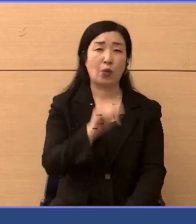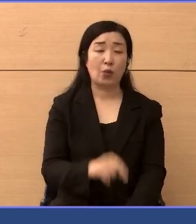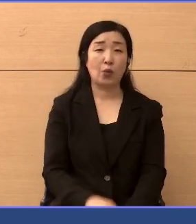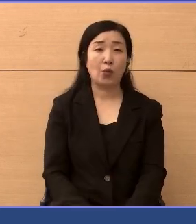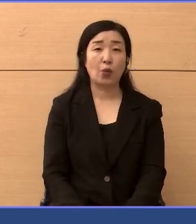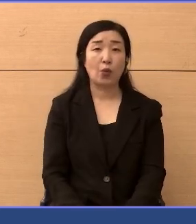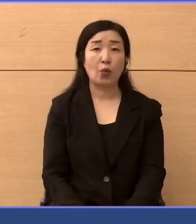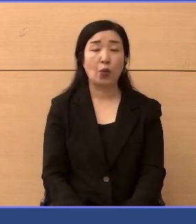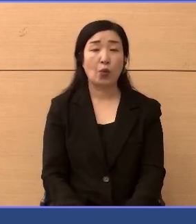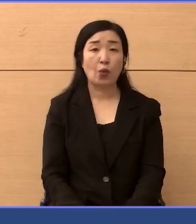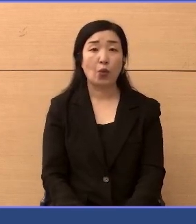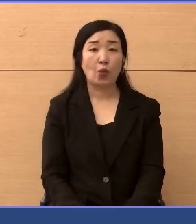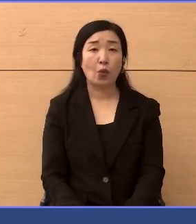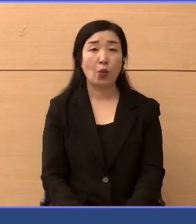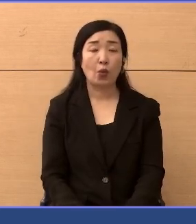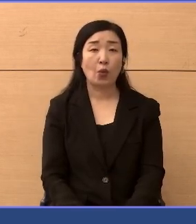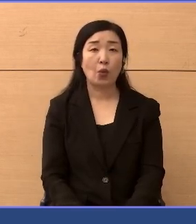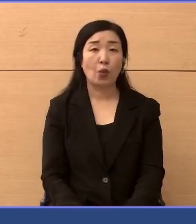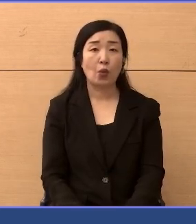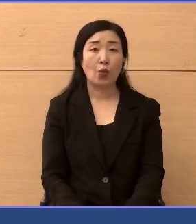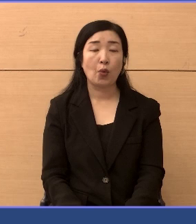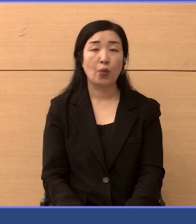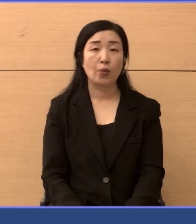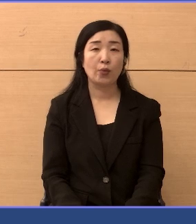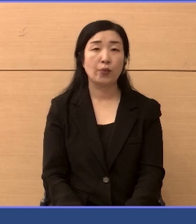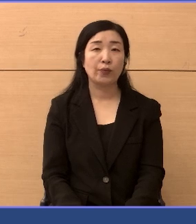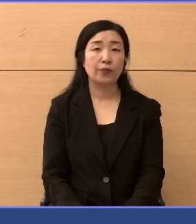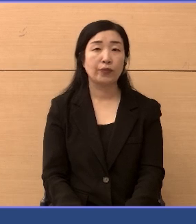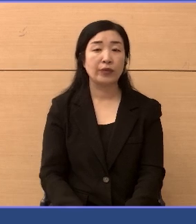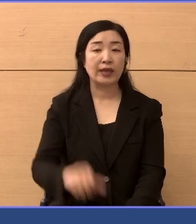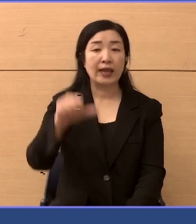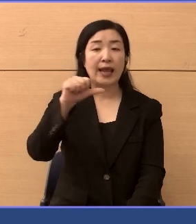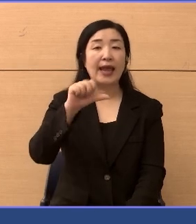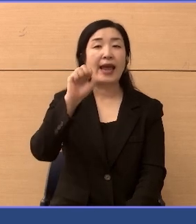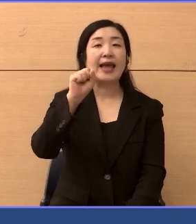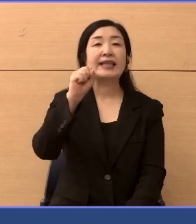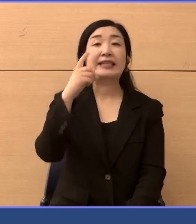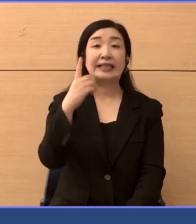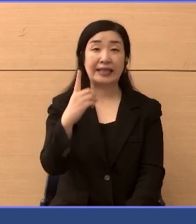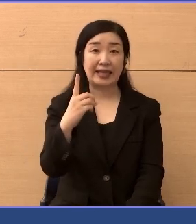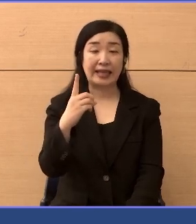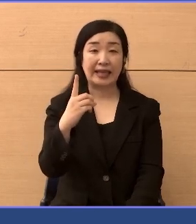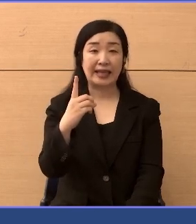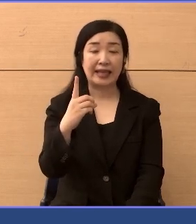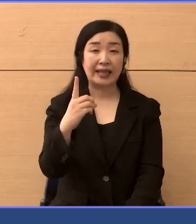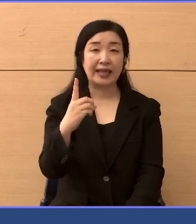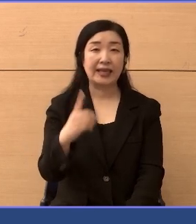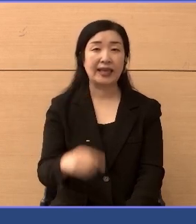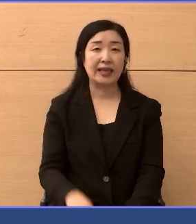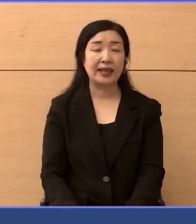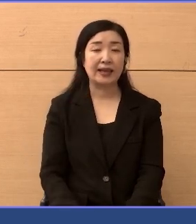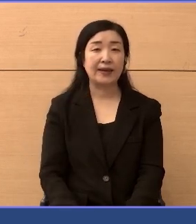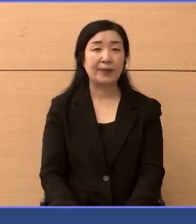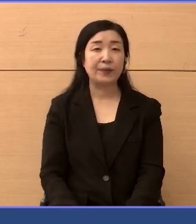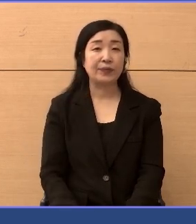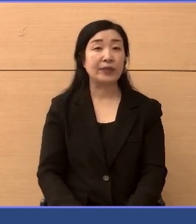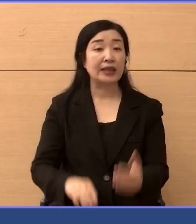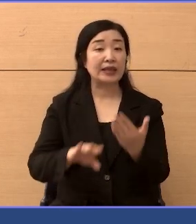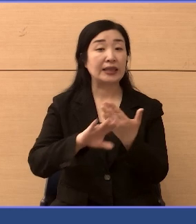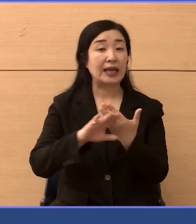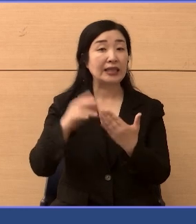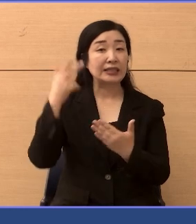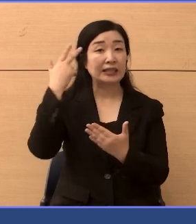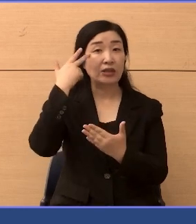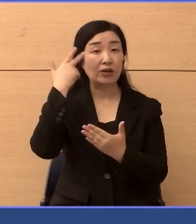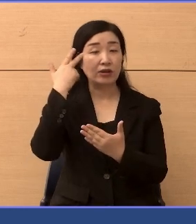있다면요. for autism spectrum disorders to be associated with ASD가 other mental health 사실 issues, most 다른